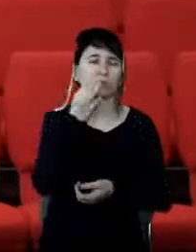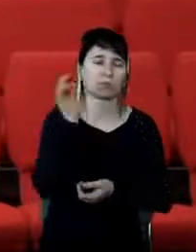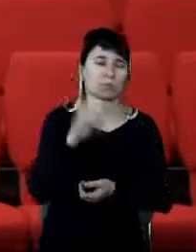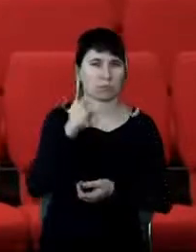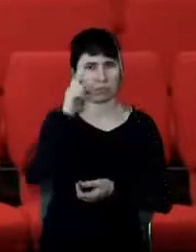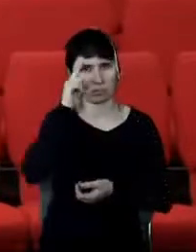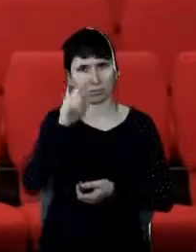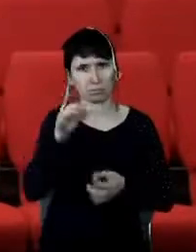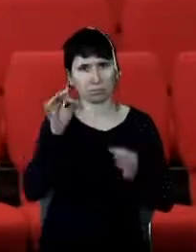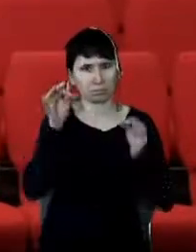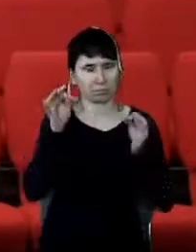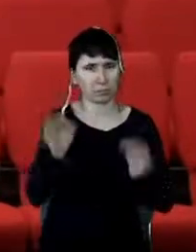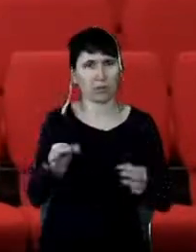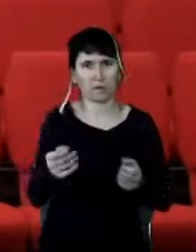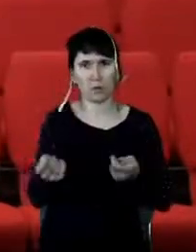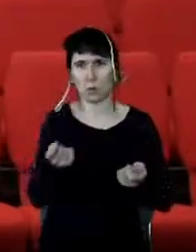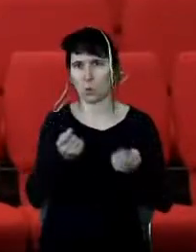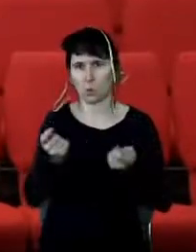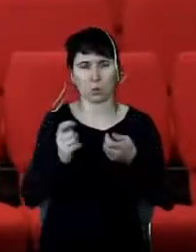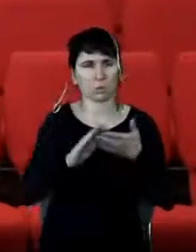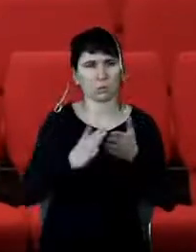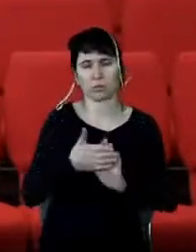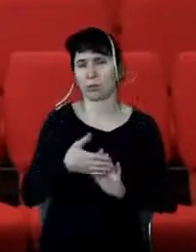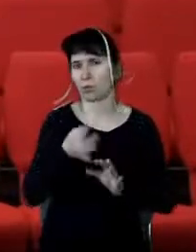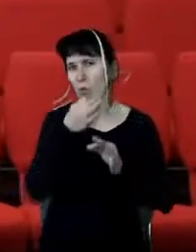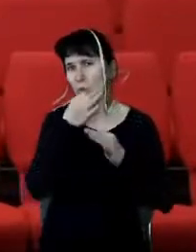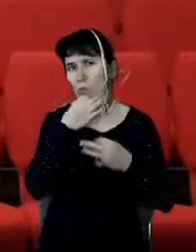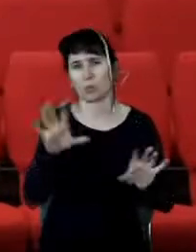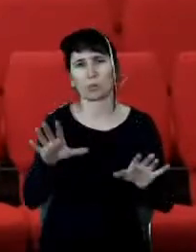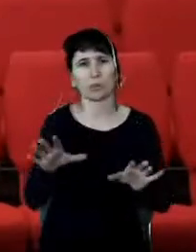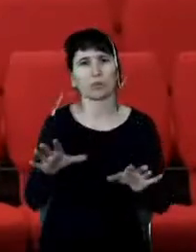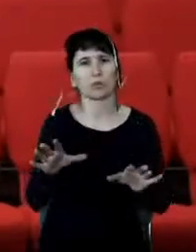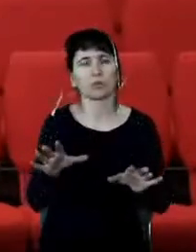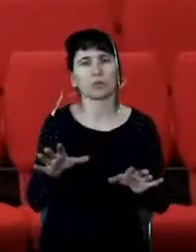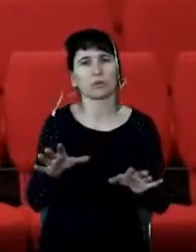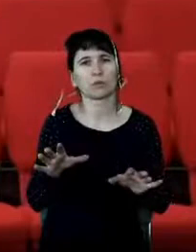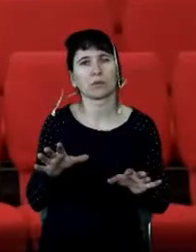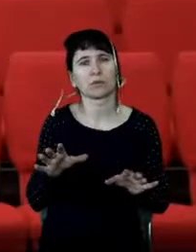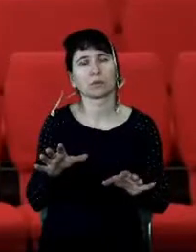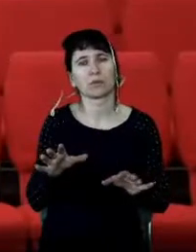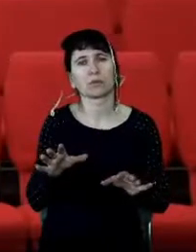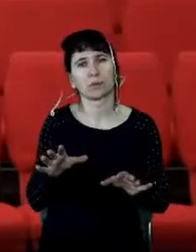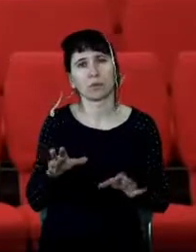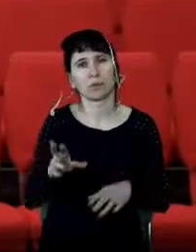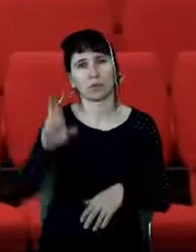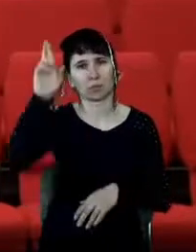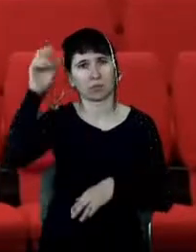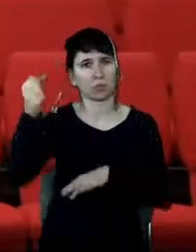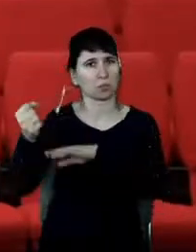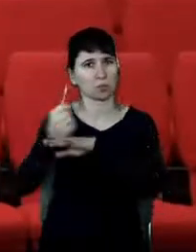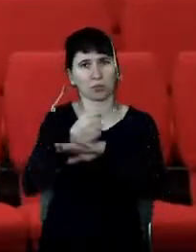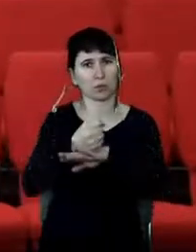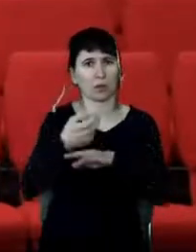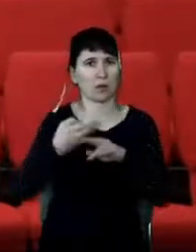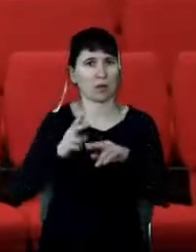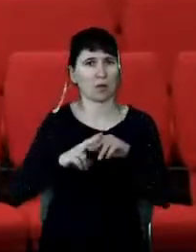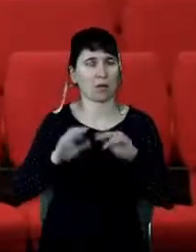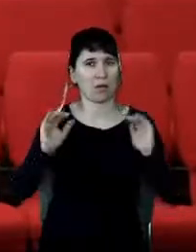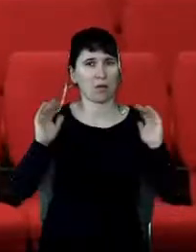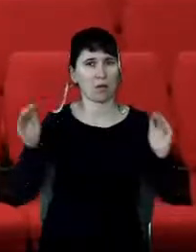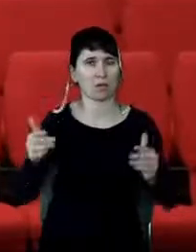стратегічно вміє керувати обставинами, в яких він знаходиться. І Бог послав цього